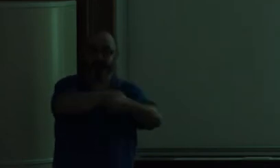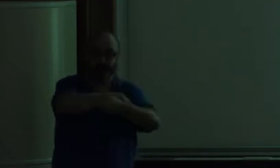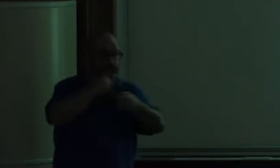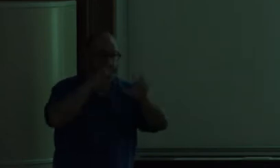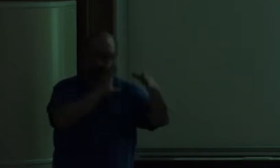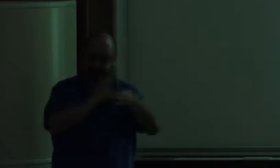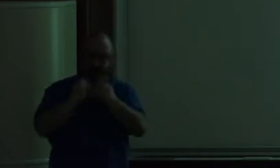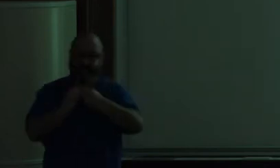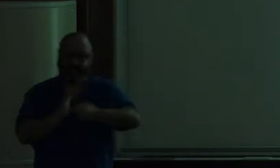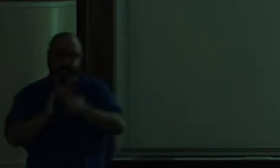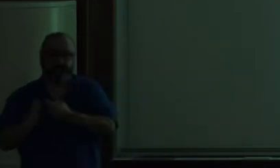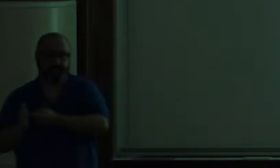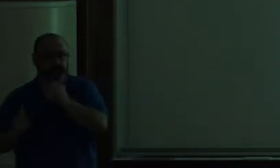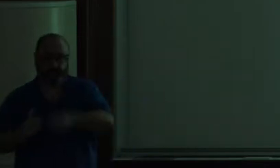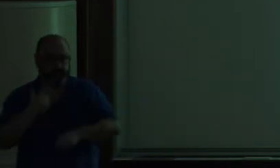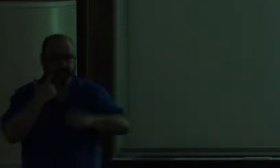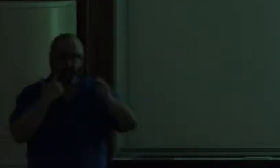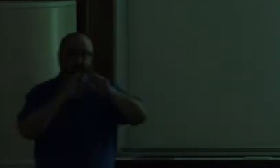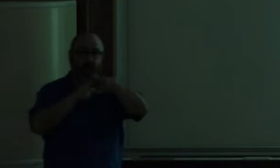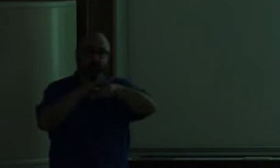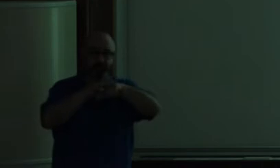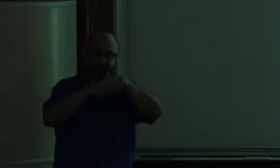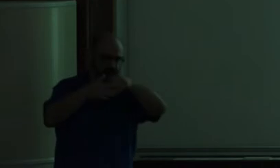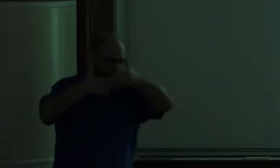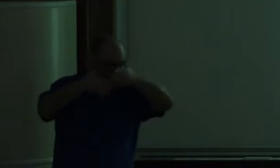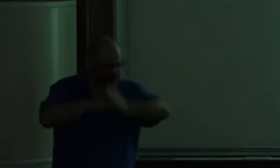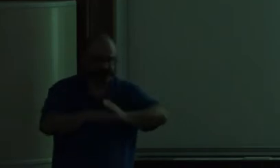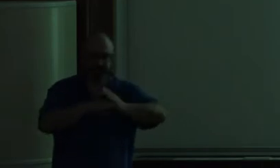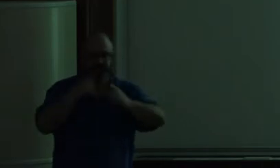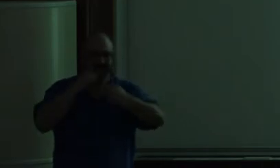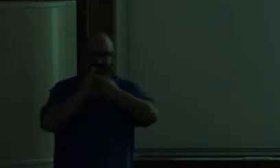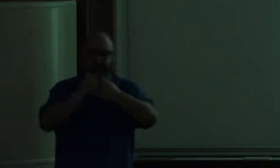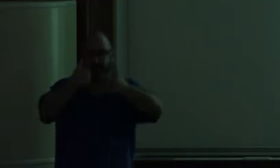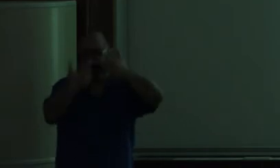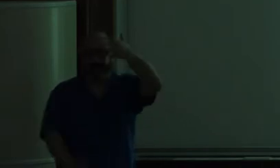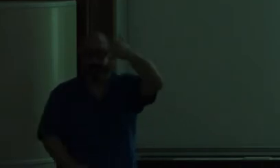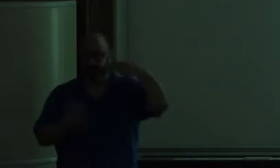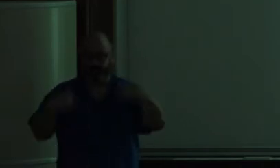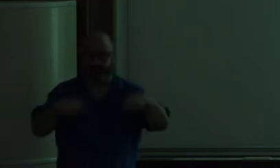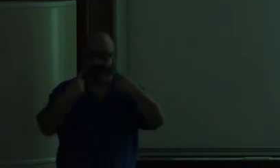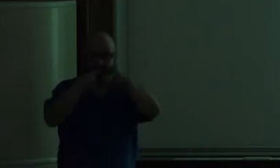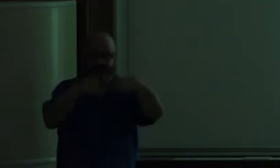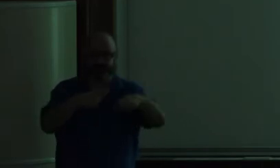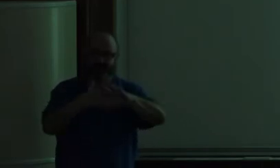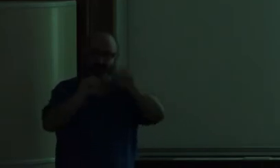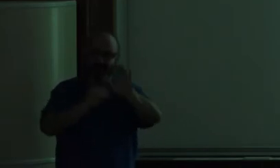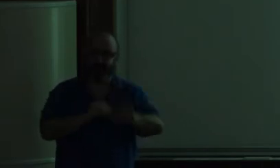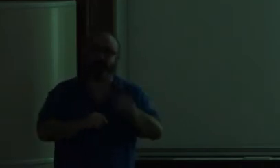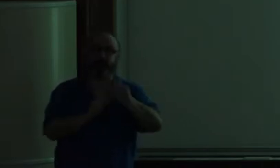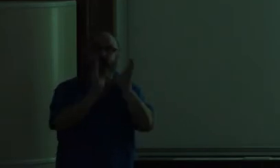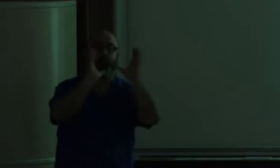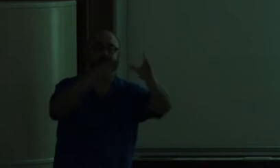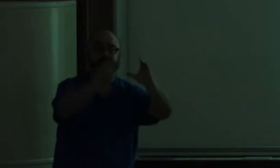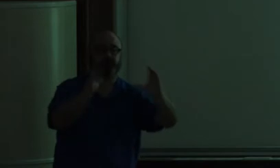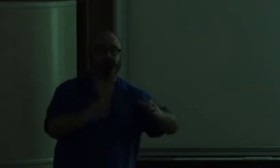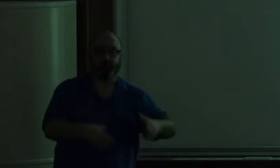les itérables. Tout le langage a pensé à vous de ce côté-là. On s'est dit, eh ben écoutez, des itérables, on va en avoir un paquet. De toute façon, la plupart de nos collections, on veut pouvoir traiter